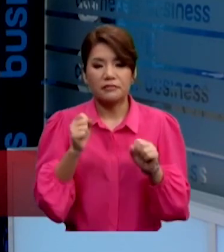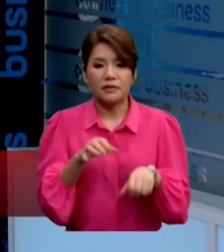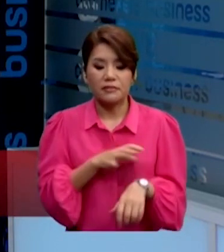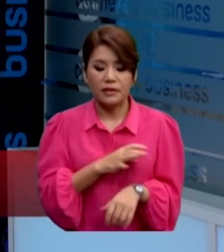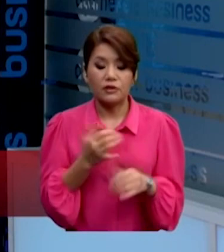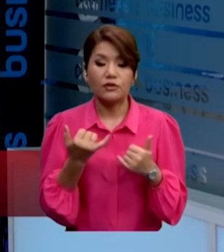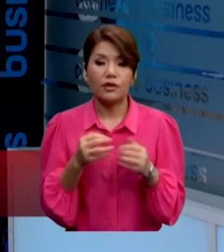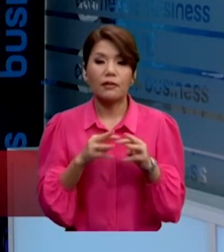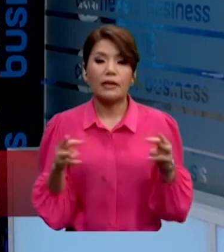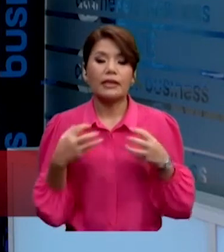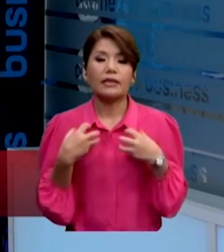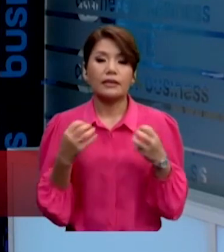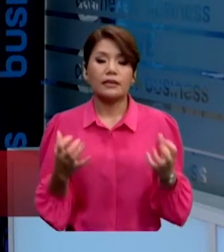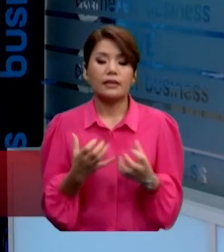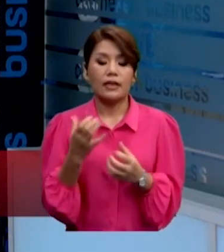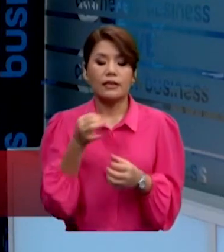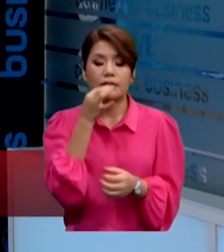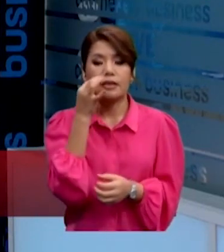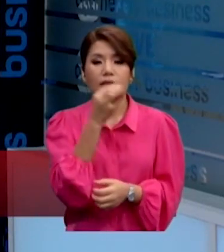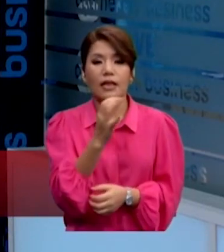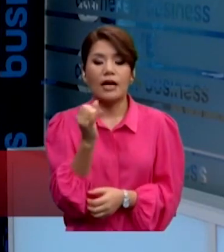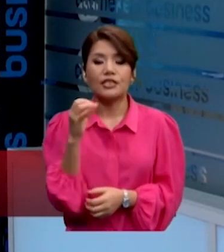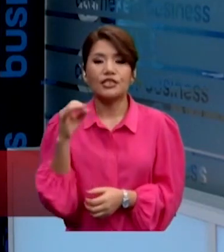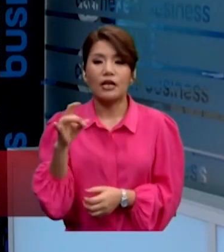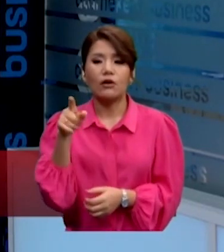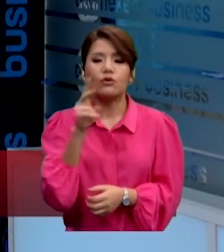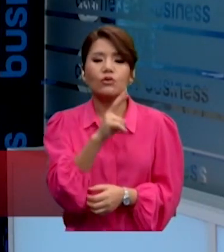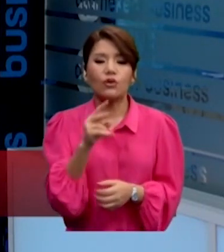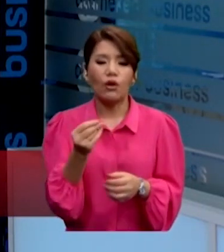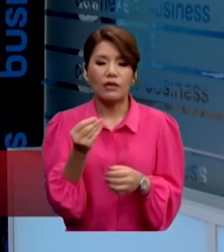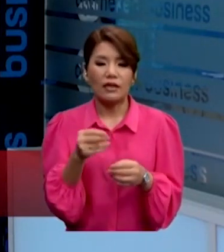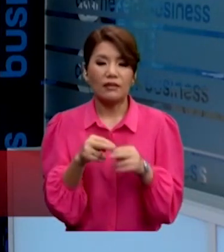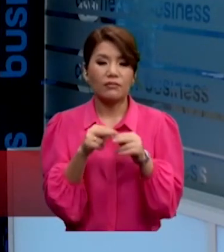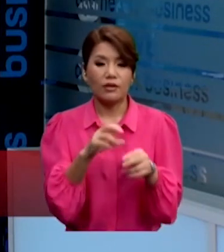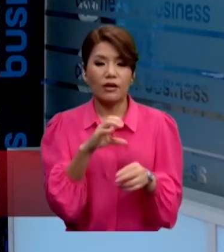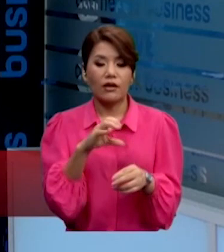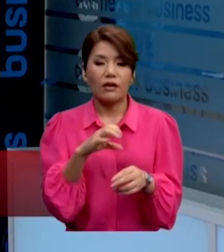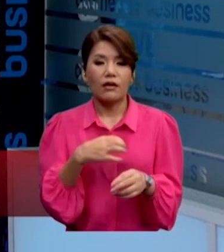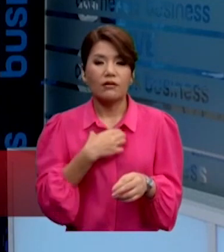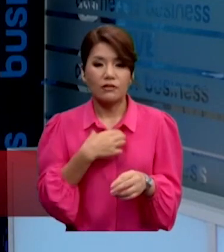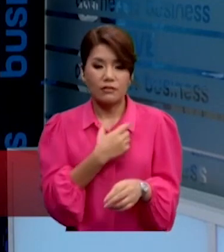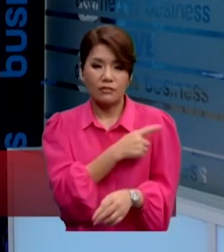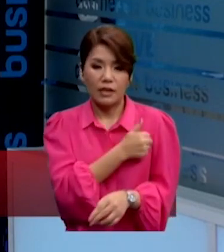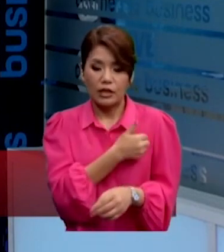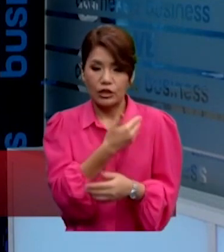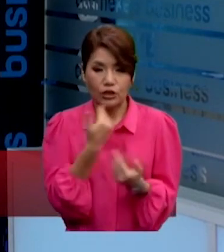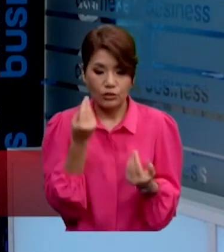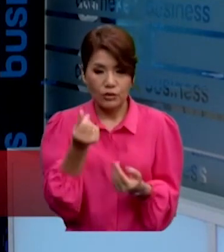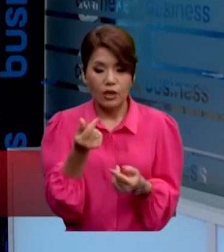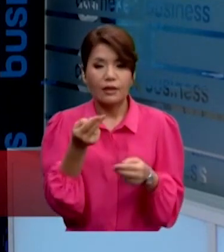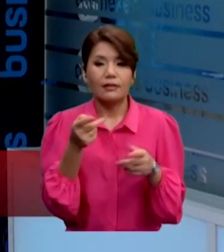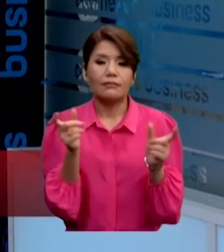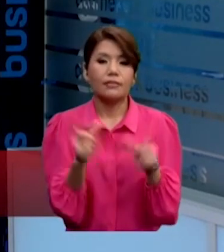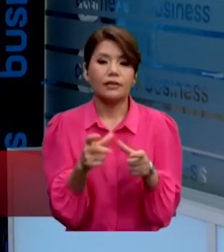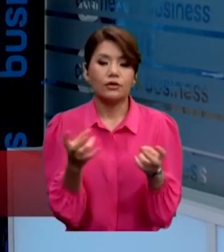министрі осындай ұсыныс айтты. Ажар ғиният қорға ақша төлемей жүрген 3 миллион 300 мың адамға бұдан да басқа шектеулер қойды